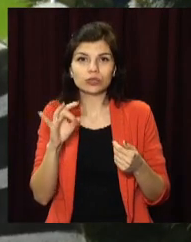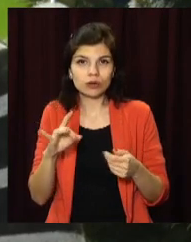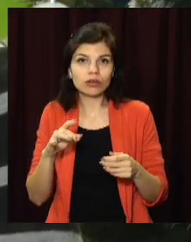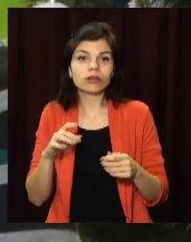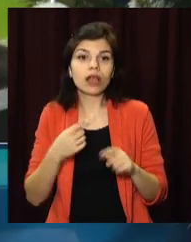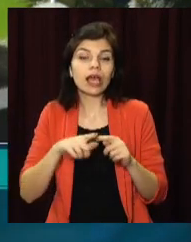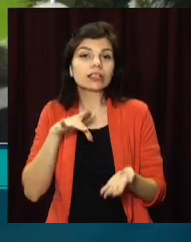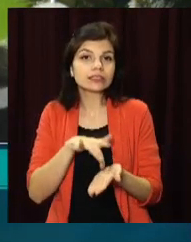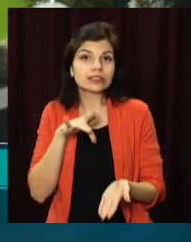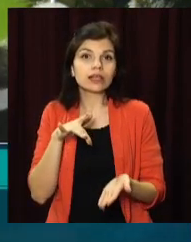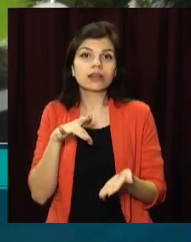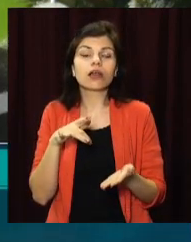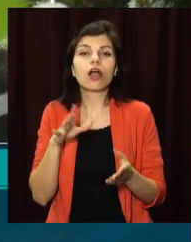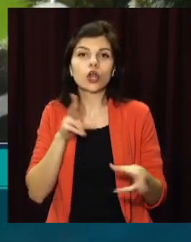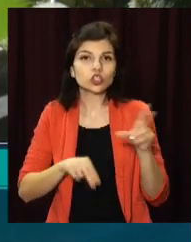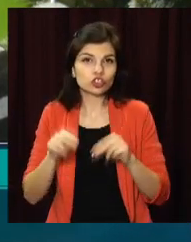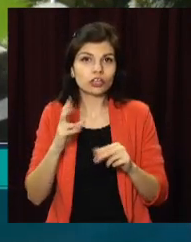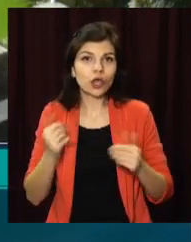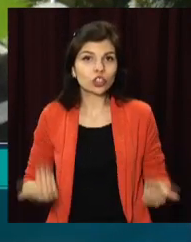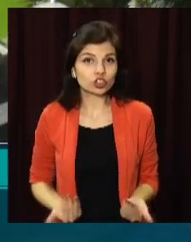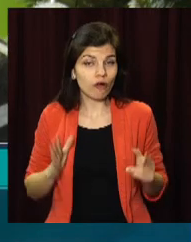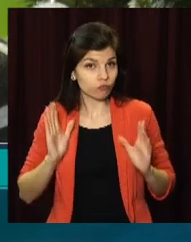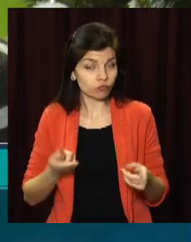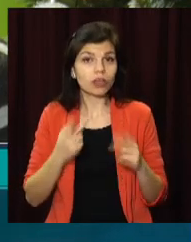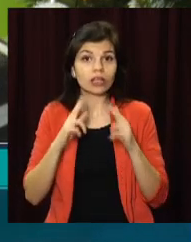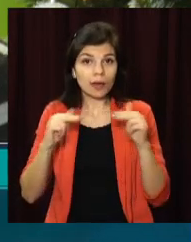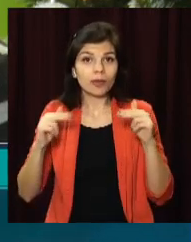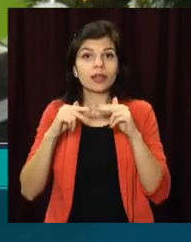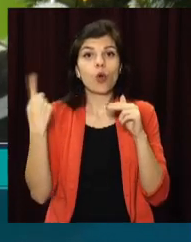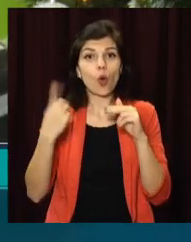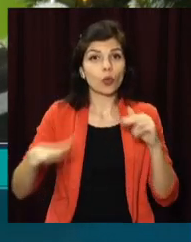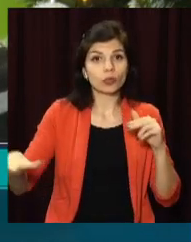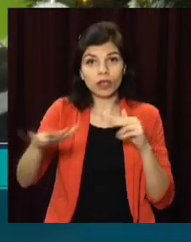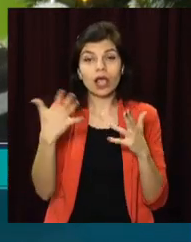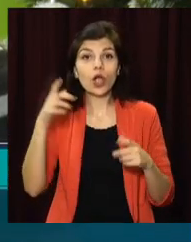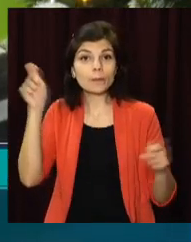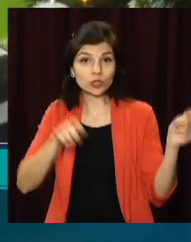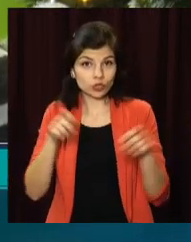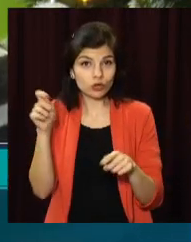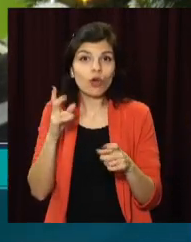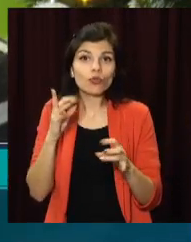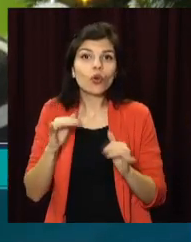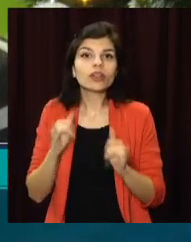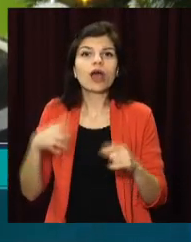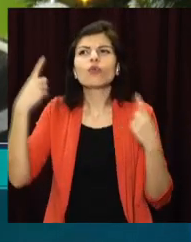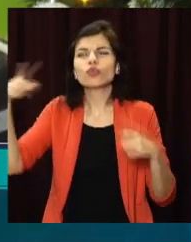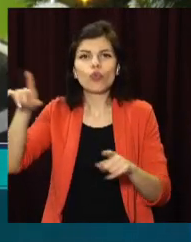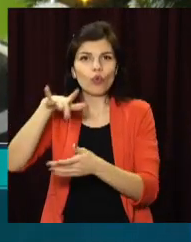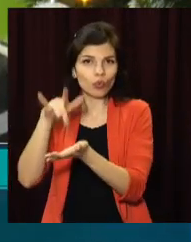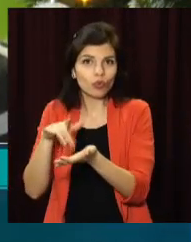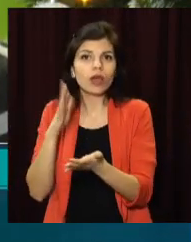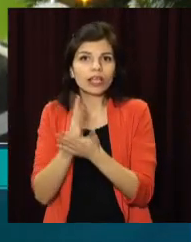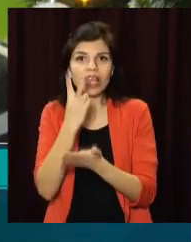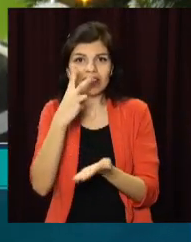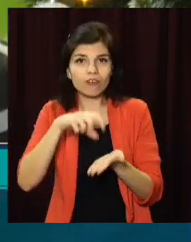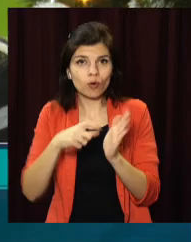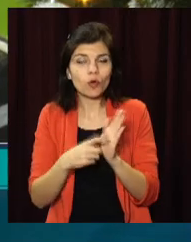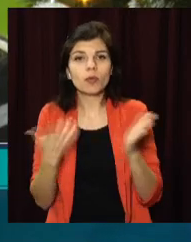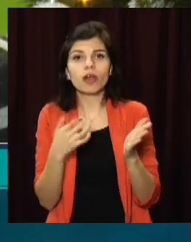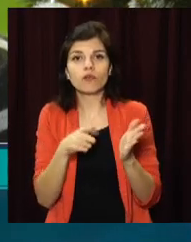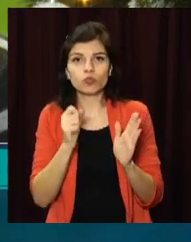В основному центр розраховано на жителів Дніпропетровська, Дніпропетровської області, які приїжджають, але для іногородніх предусмотрені